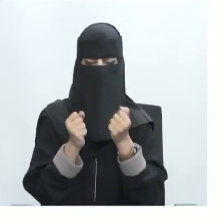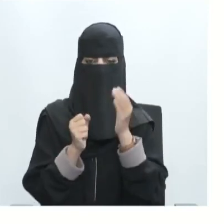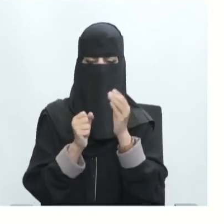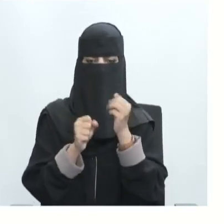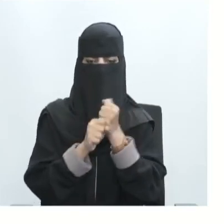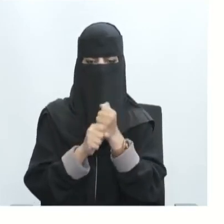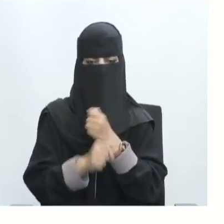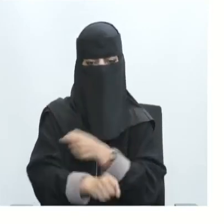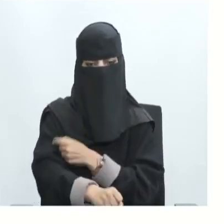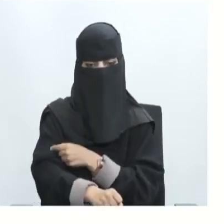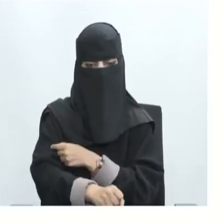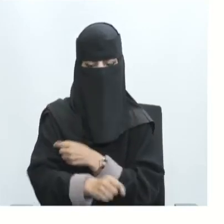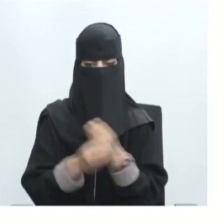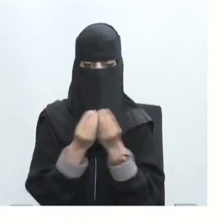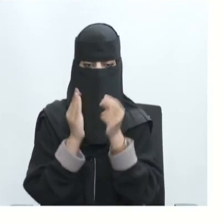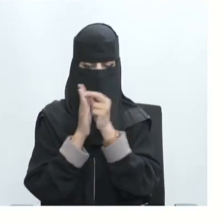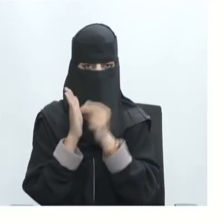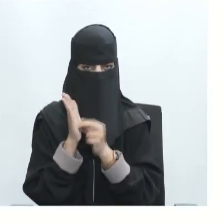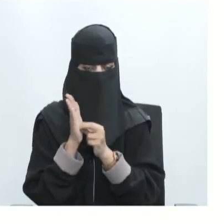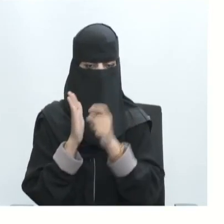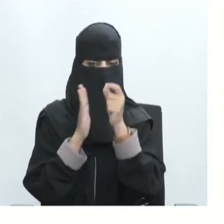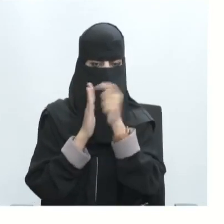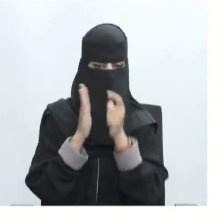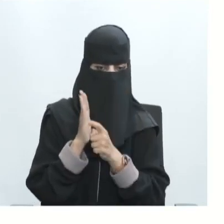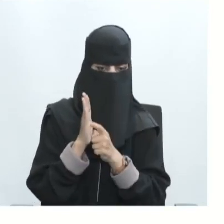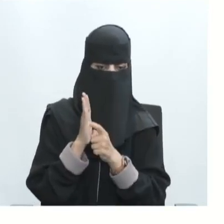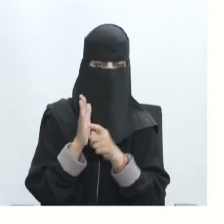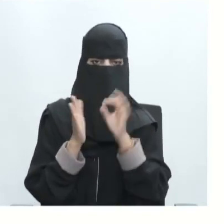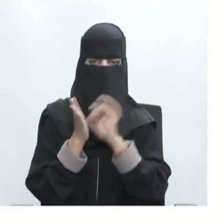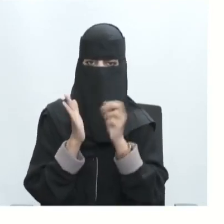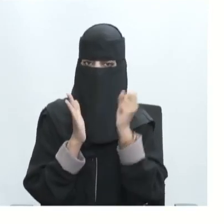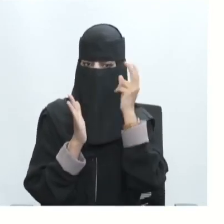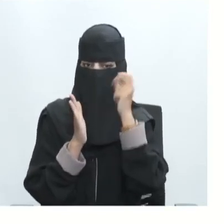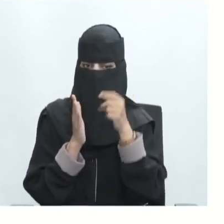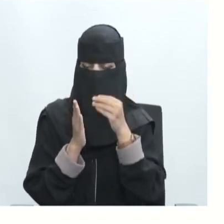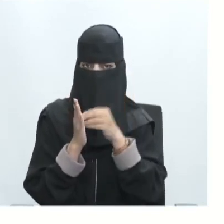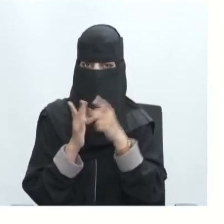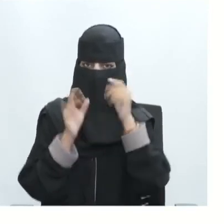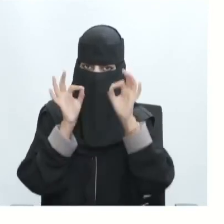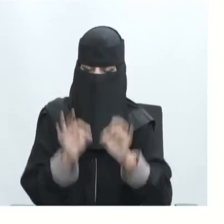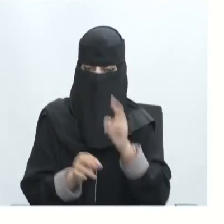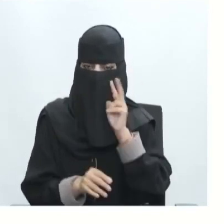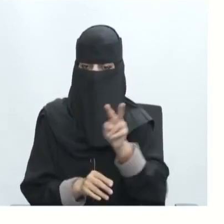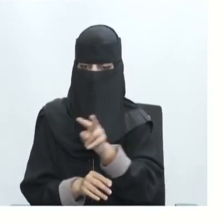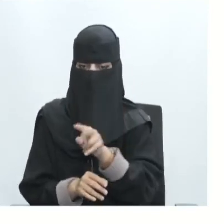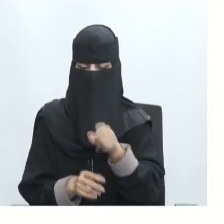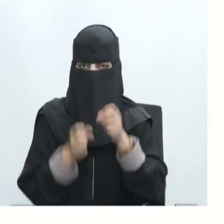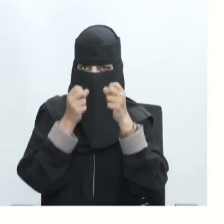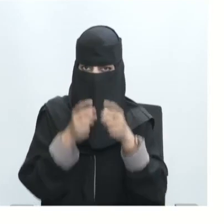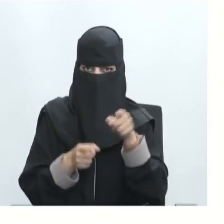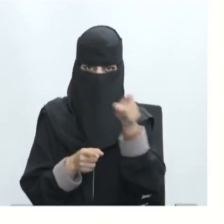بين القواعد والقوانين بين الفرضيه والوقائع انطلاقا من هذا